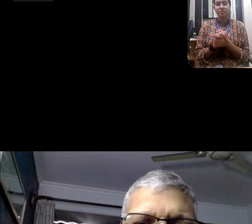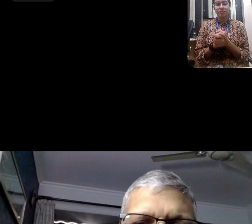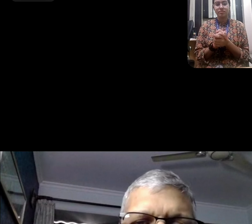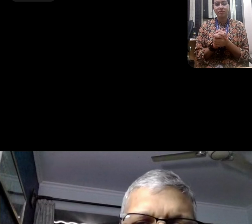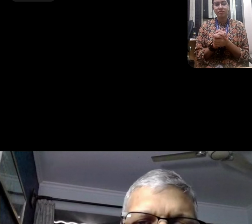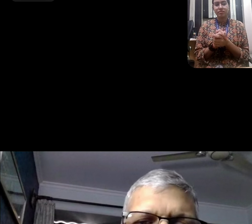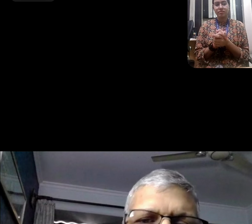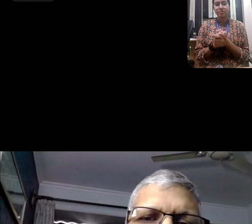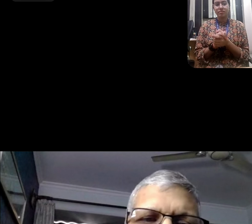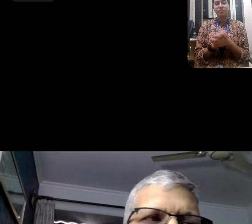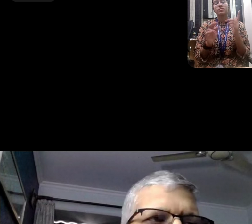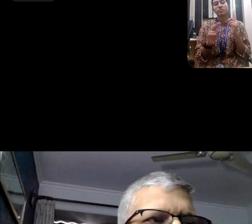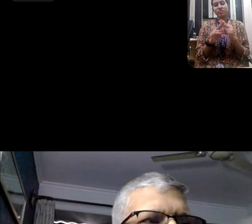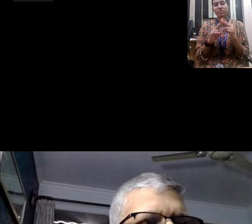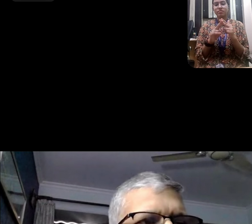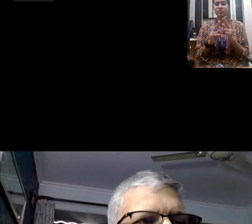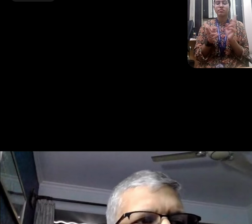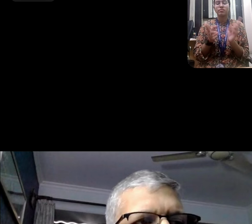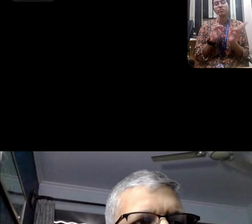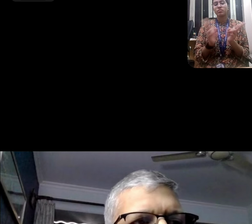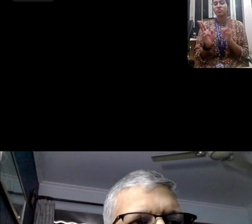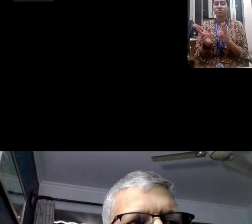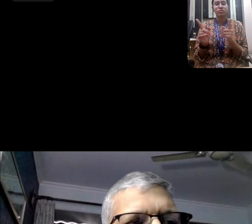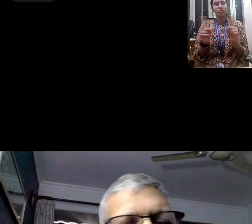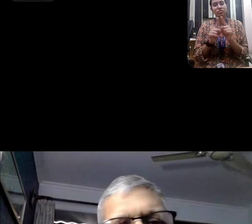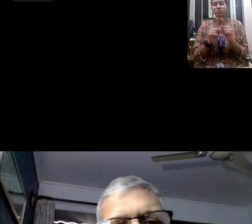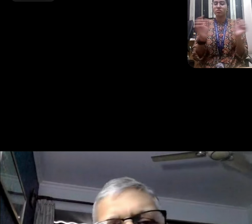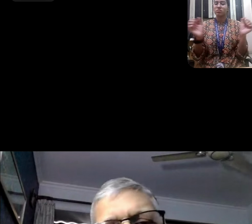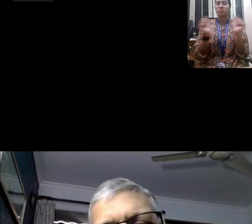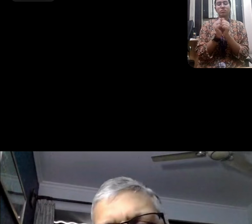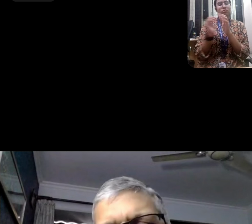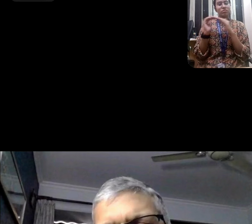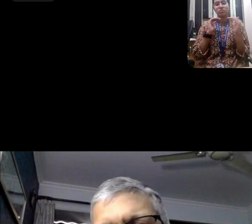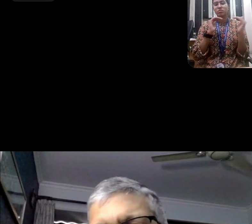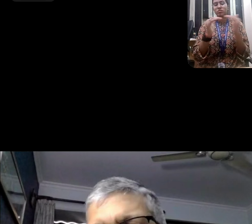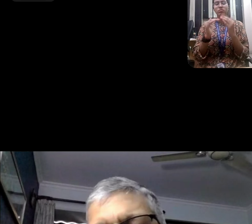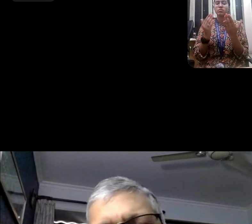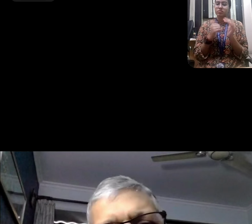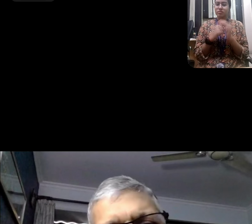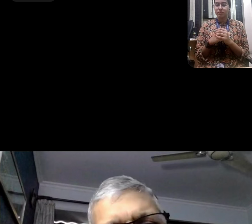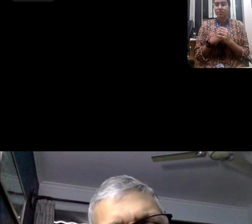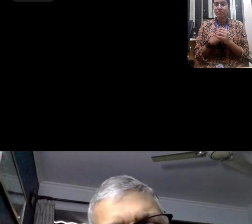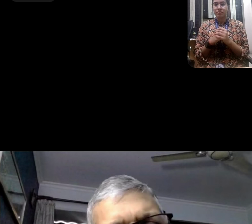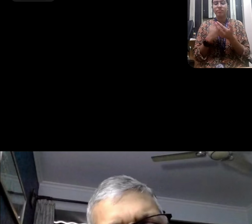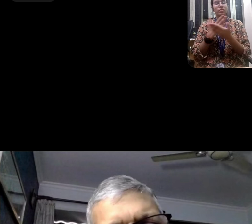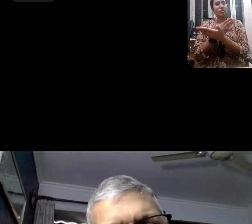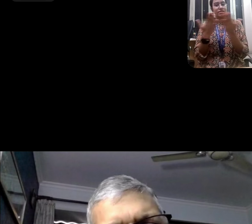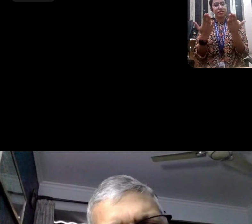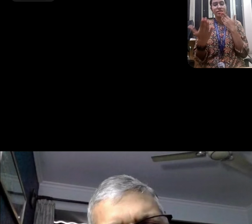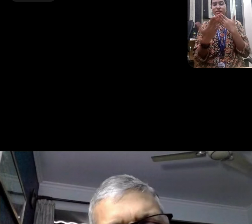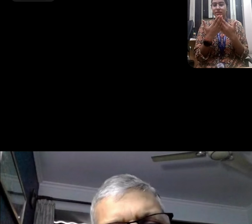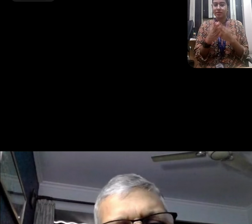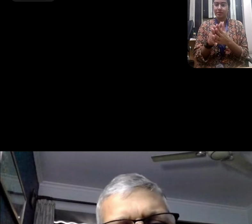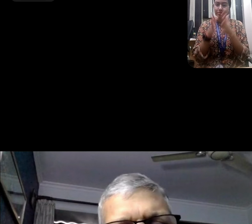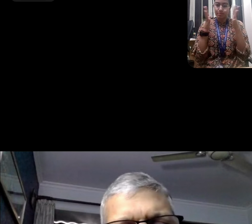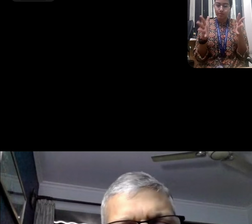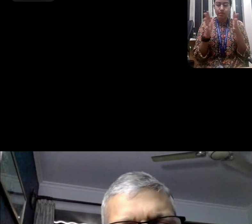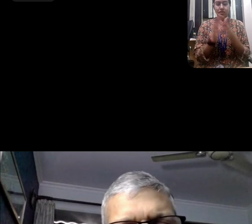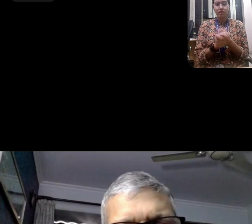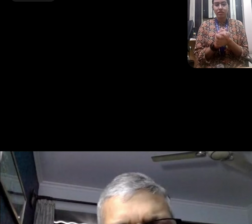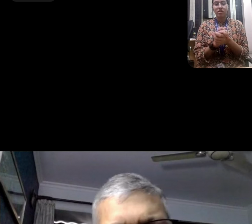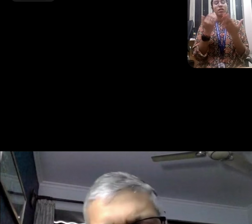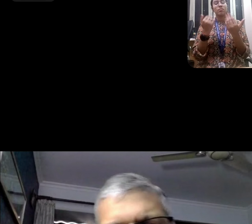जितना नज़दीक नॉर्मल के हो सकते हैं उतना हो सकते हैं. तो थैंक यू वेरी मच, आप सब लोगों का बहुत बहुत धन्यवाद जो